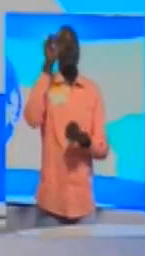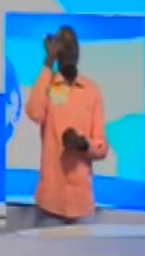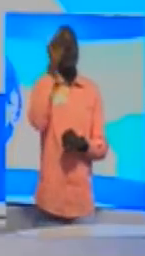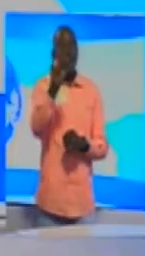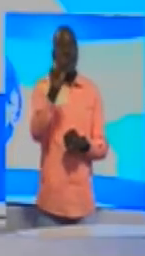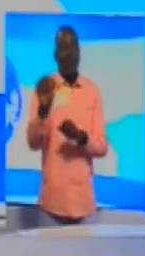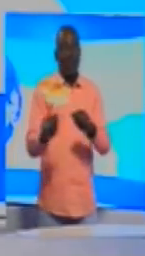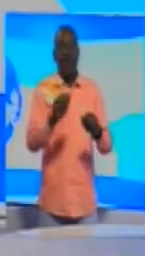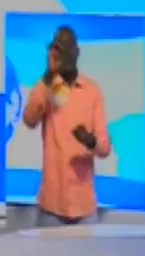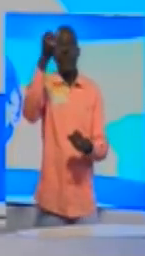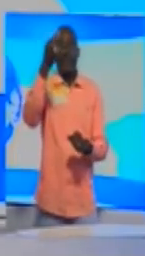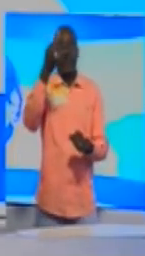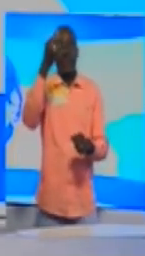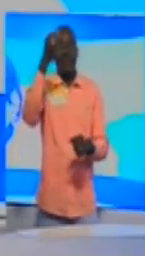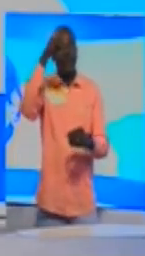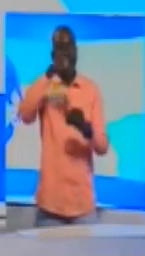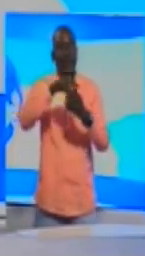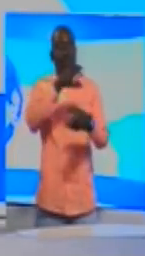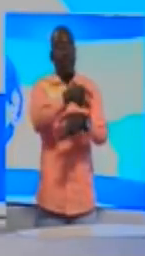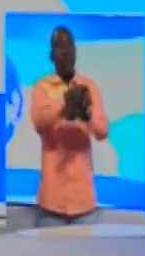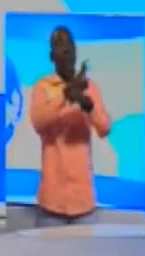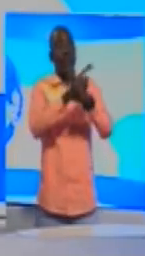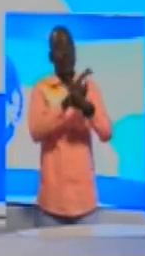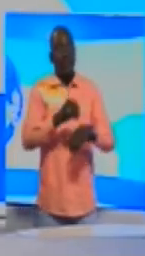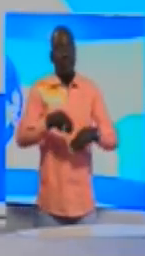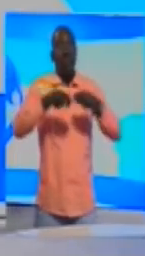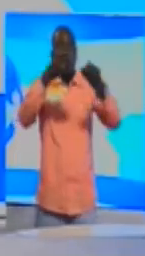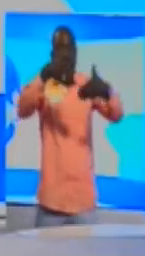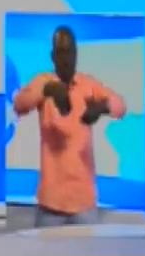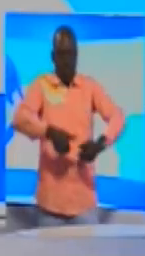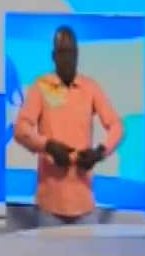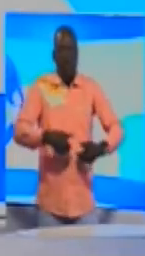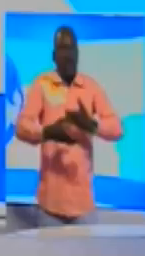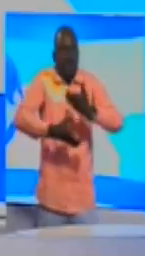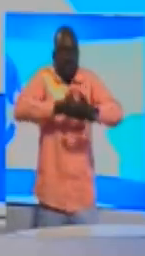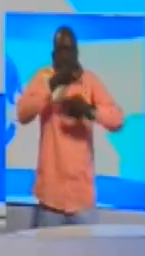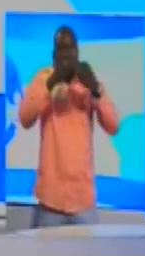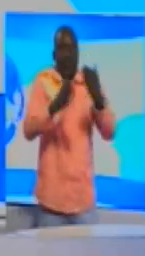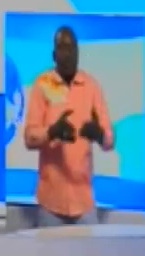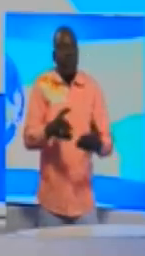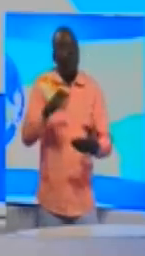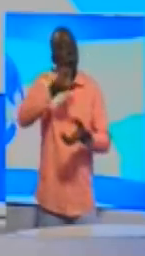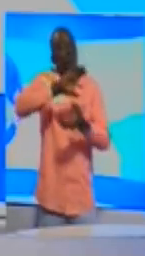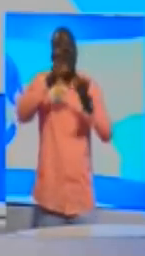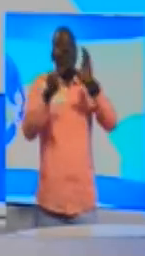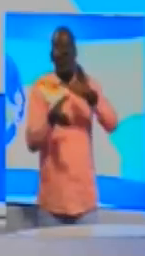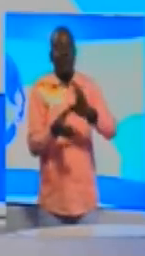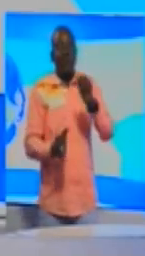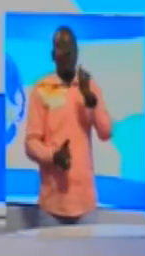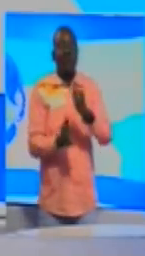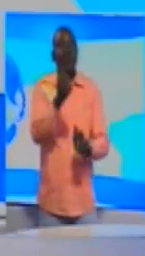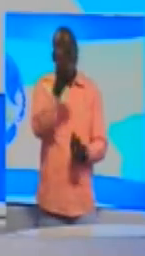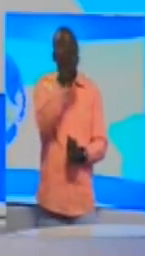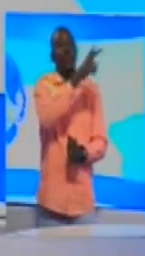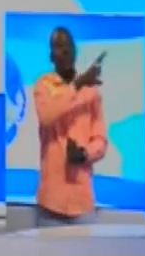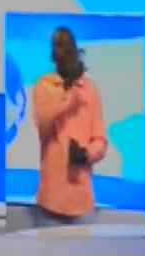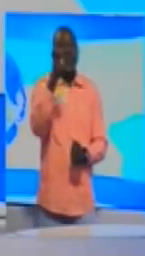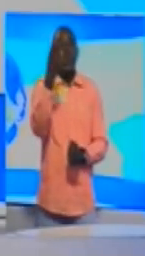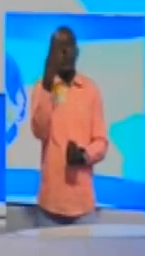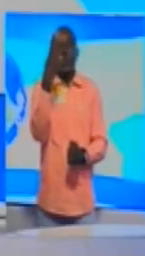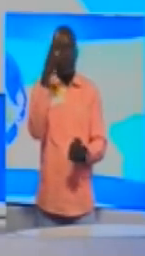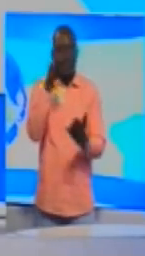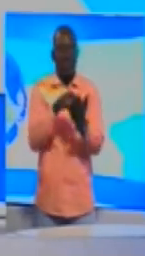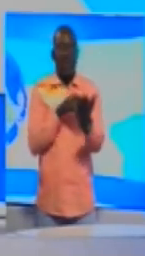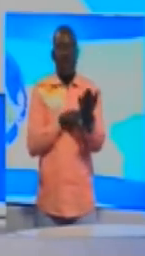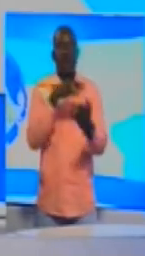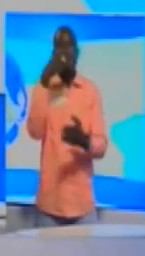ses activités, notamment les crédits octroyés aux jeunes commerçants qui se chiffrent à plus de 302 millions de francs